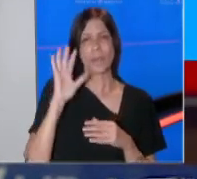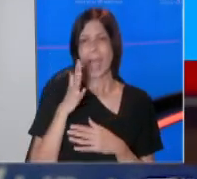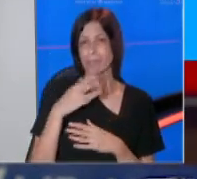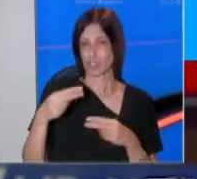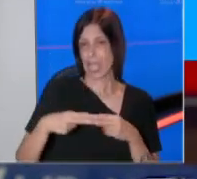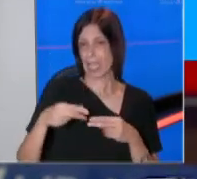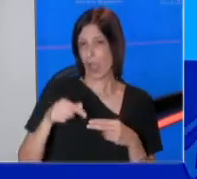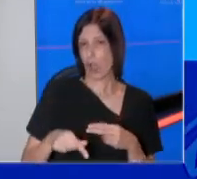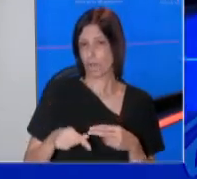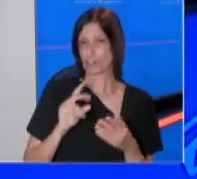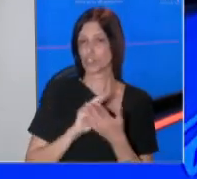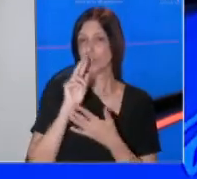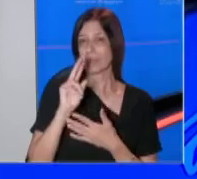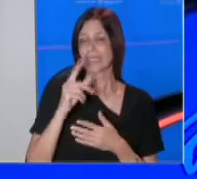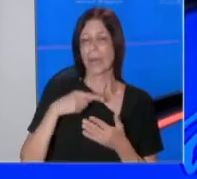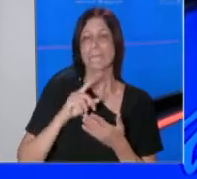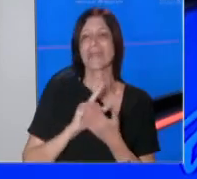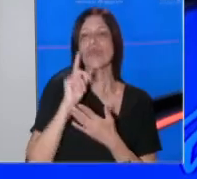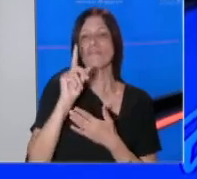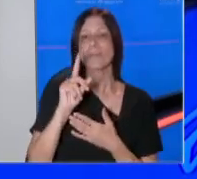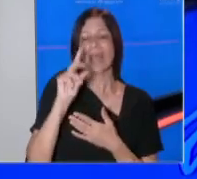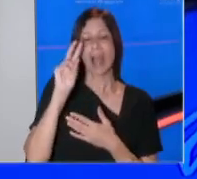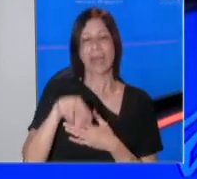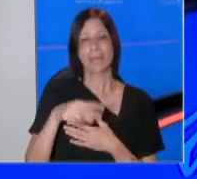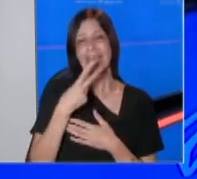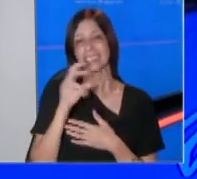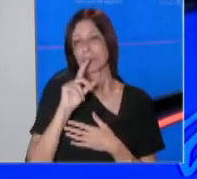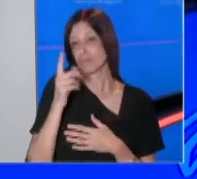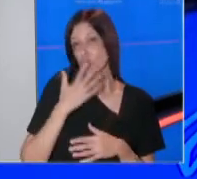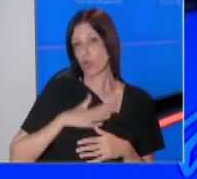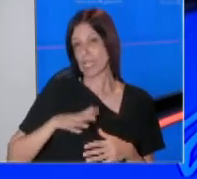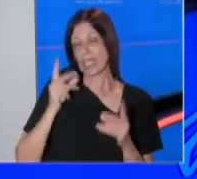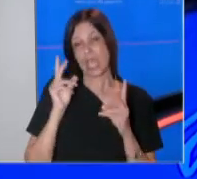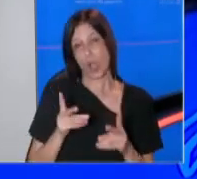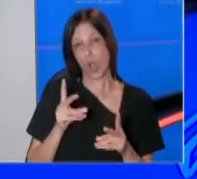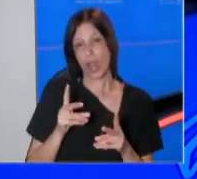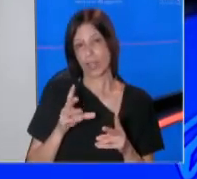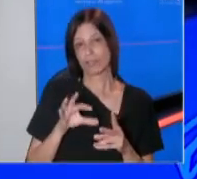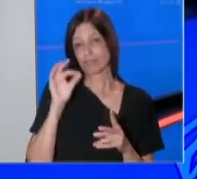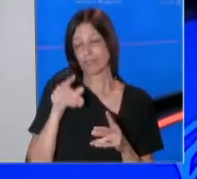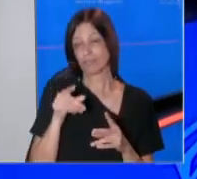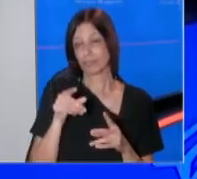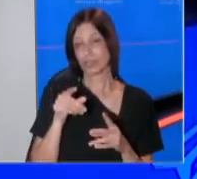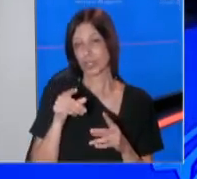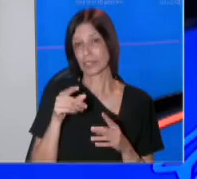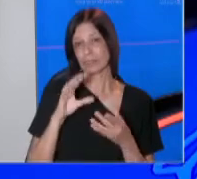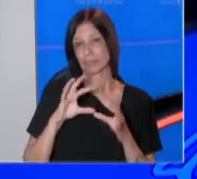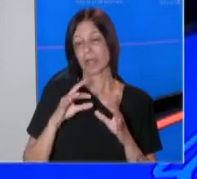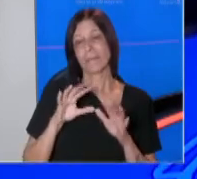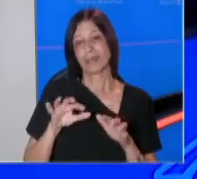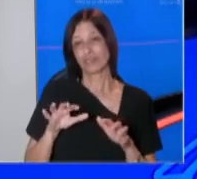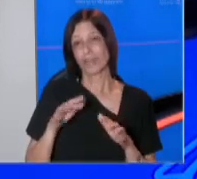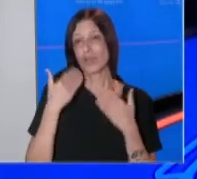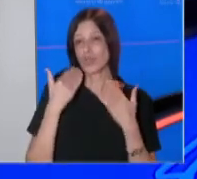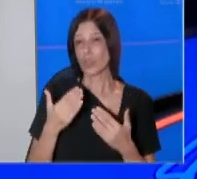חמישי הקרוב, 12 בנובמבר 2020, ומי שרוצה יכולה למצוא את זה אונליין. הנה חסן, תודה